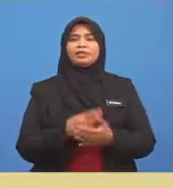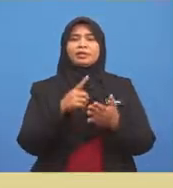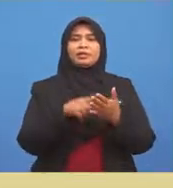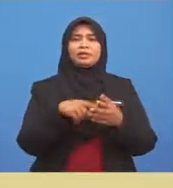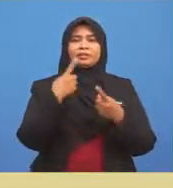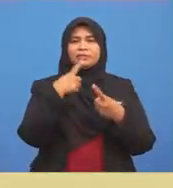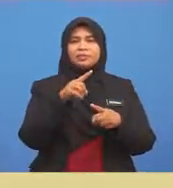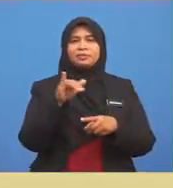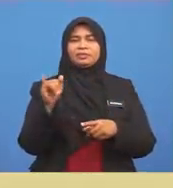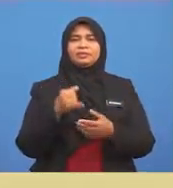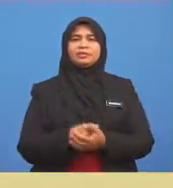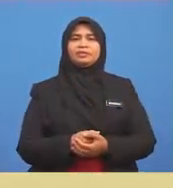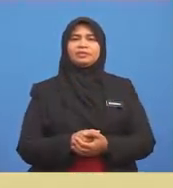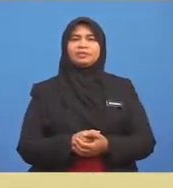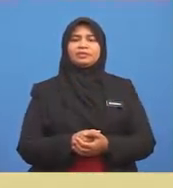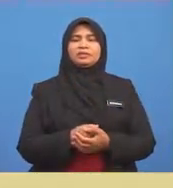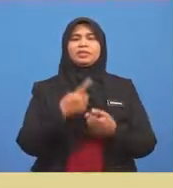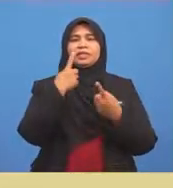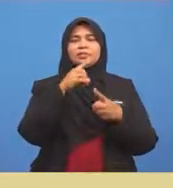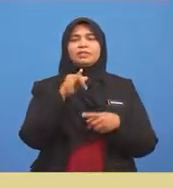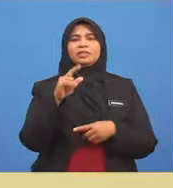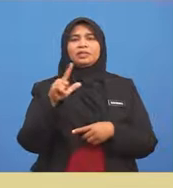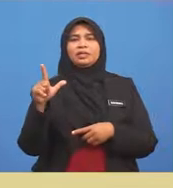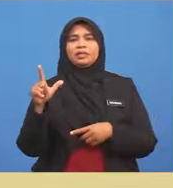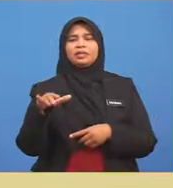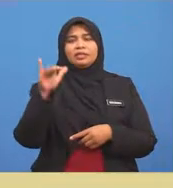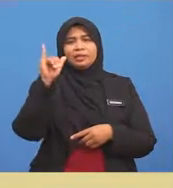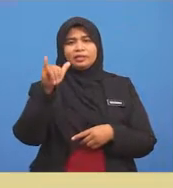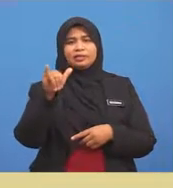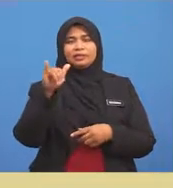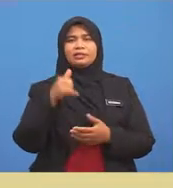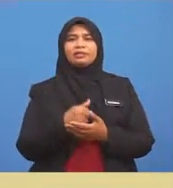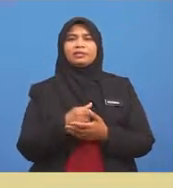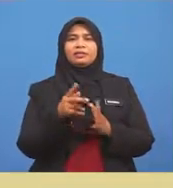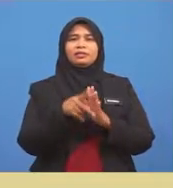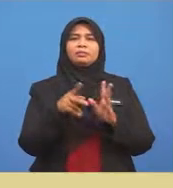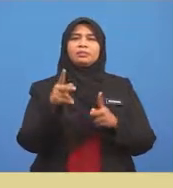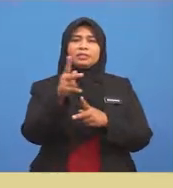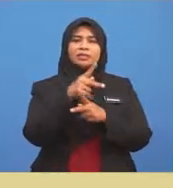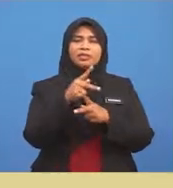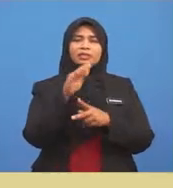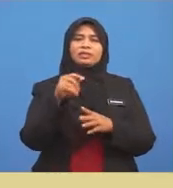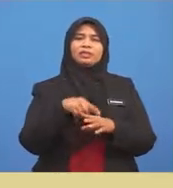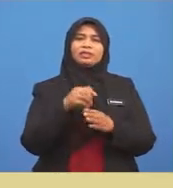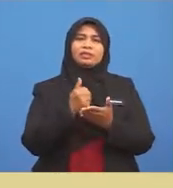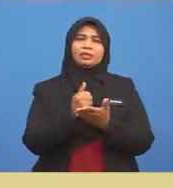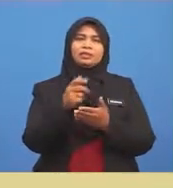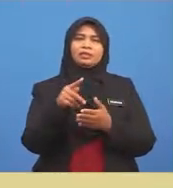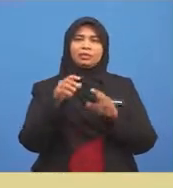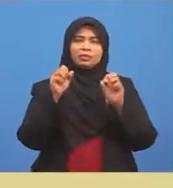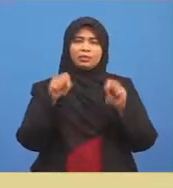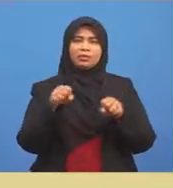jawapannya murid-murid? Jawapannya ialah ya, penjaga yang diamanahkan